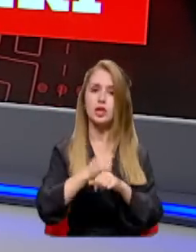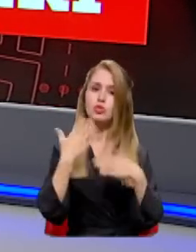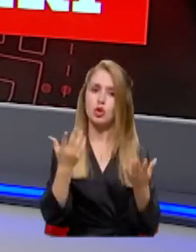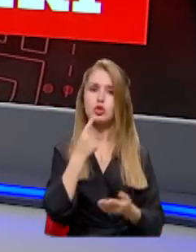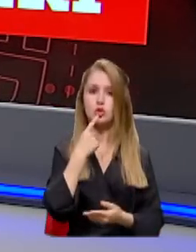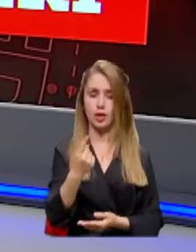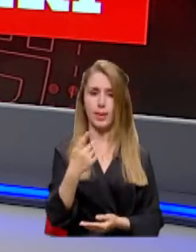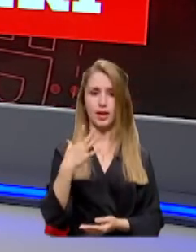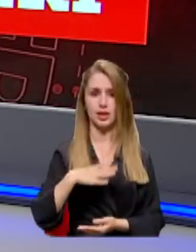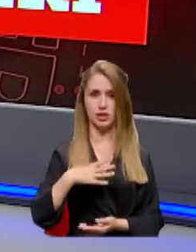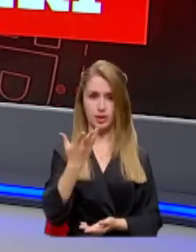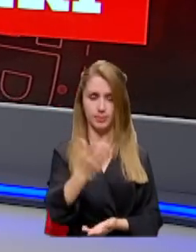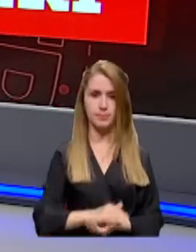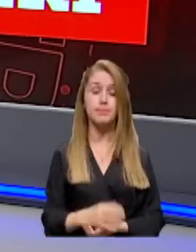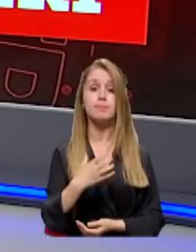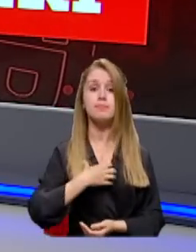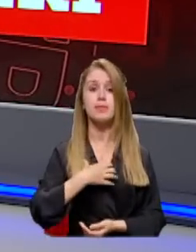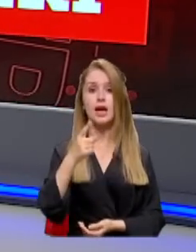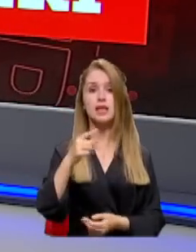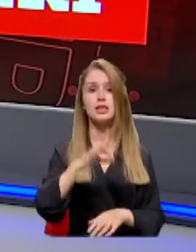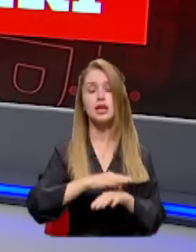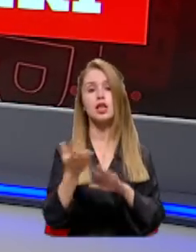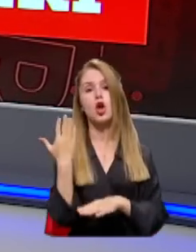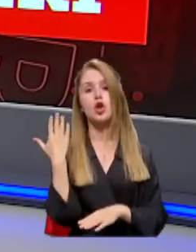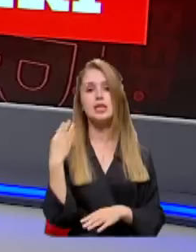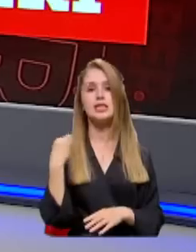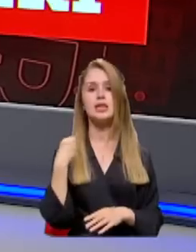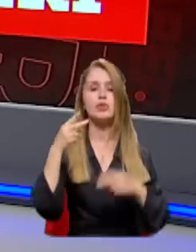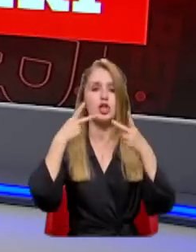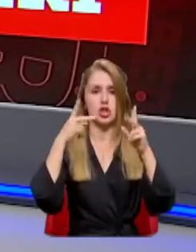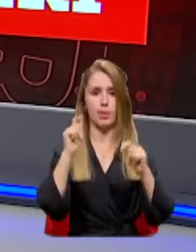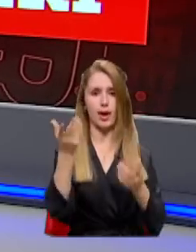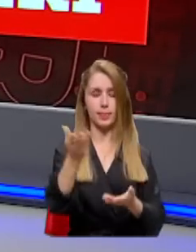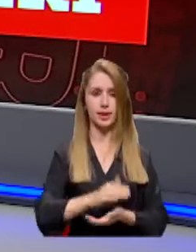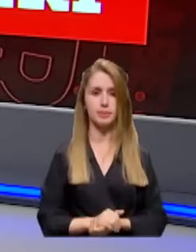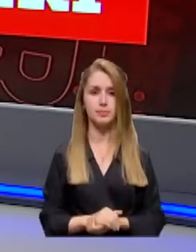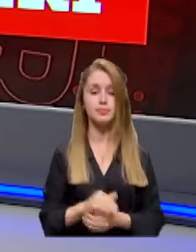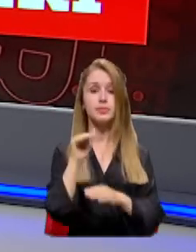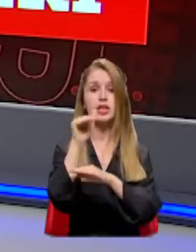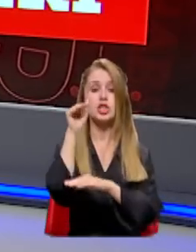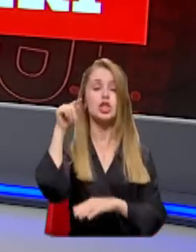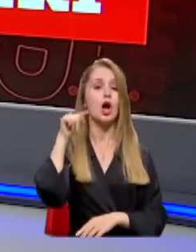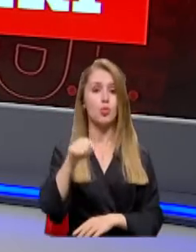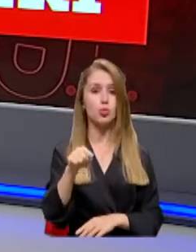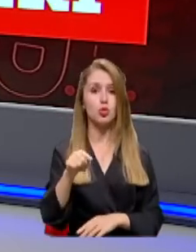olsun dileklerimizi iletiyoruz ve kendisi dakikalar öncesinde yeni bir açıklama yaptı. Yaşanan bu